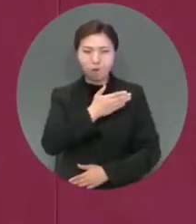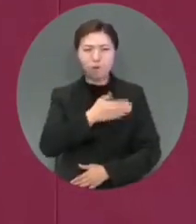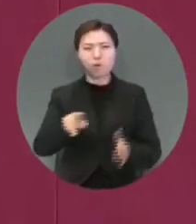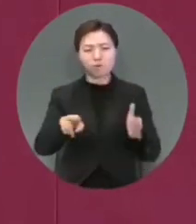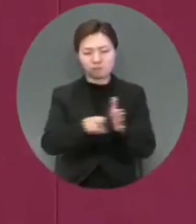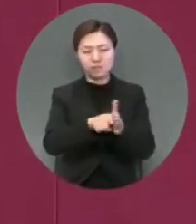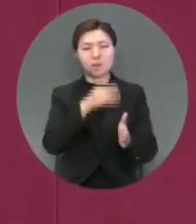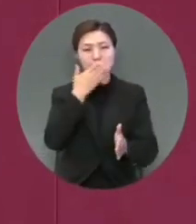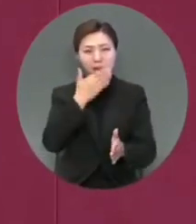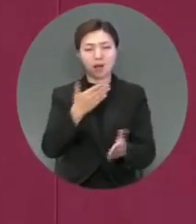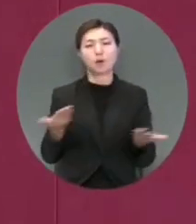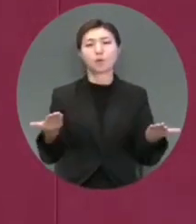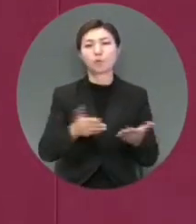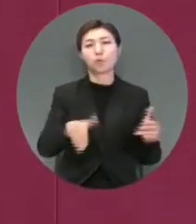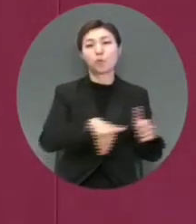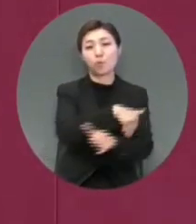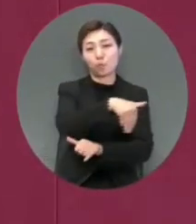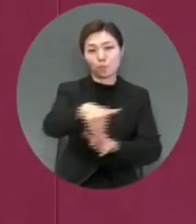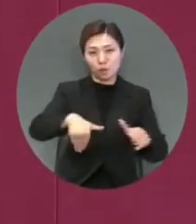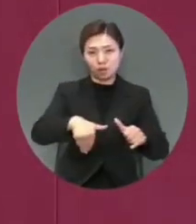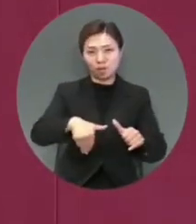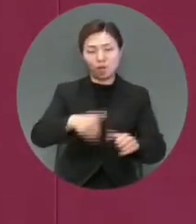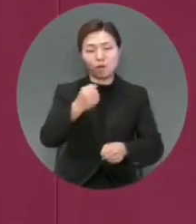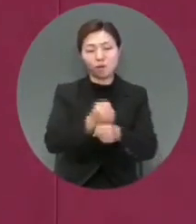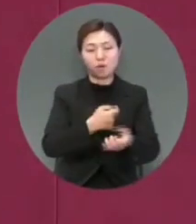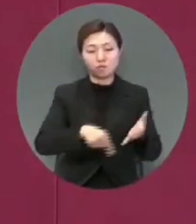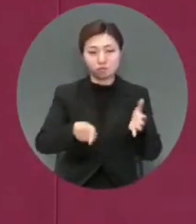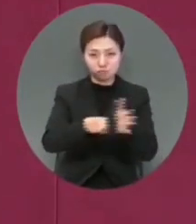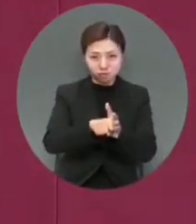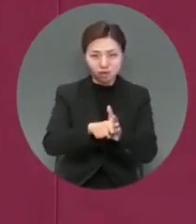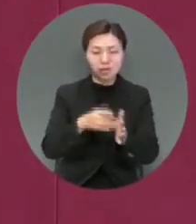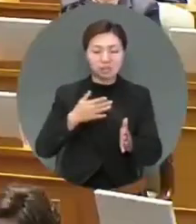정부도 노력하겠습니다.